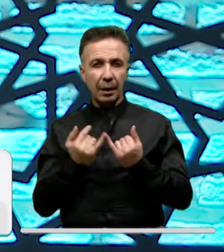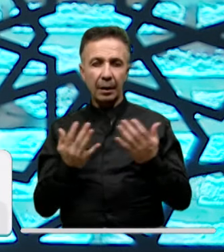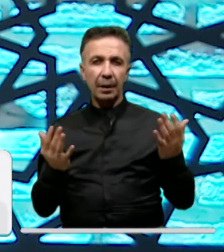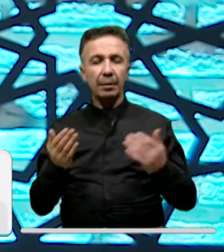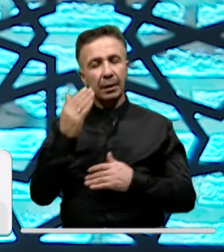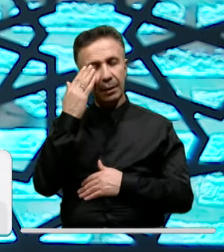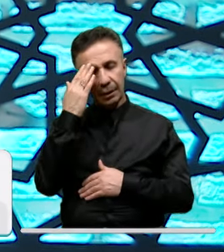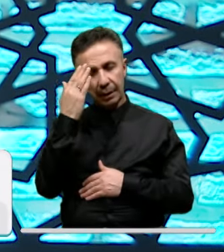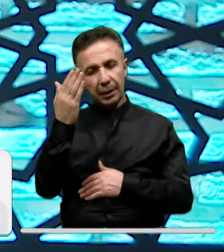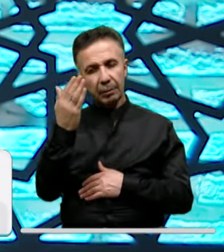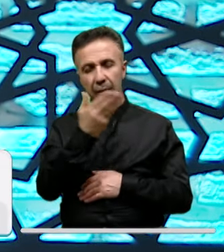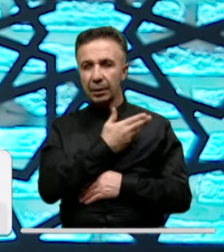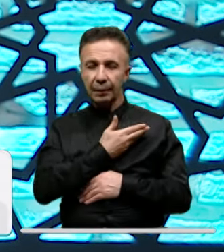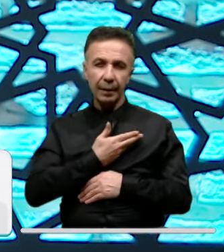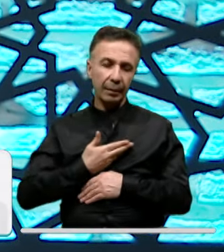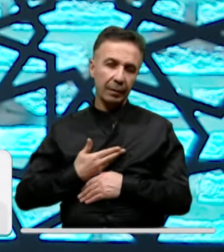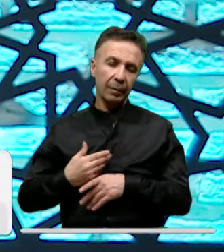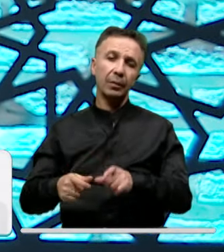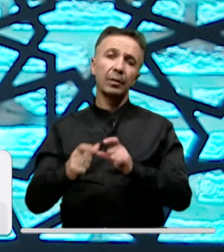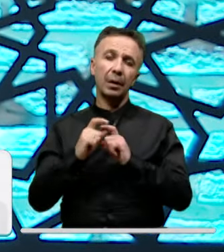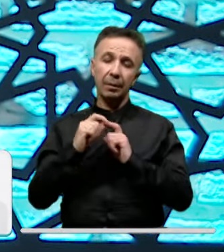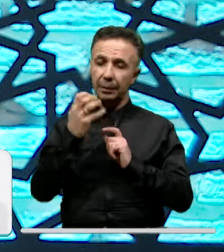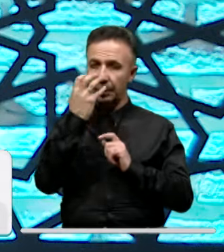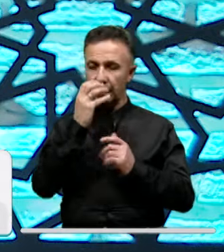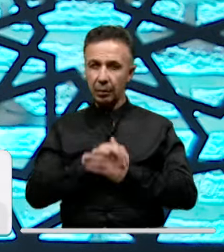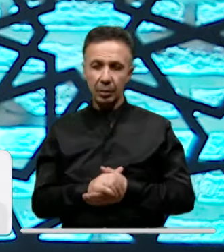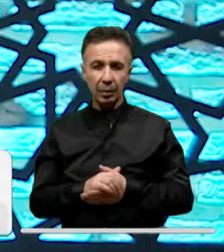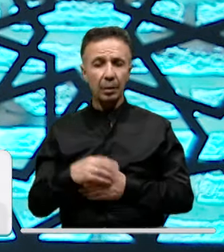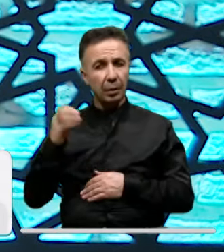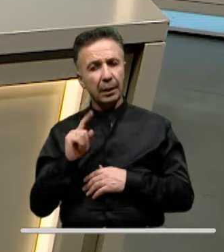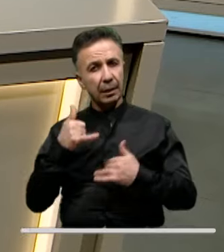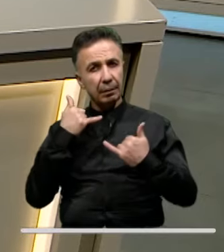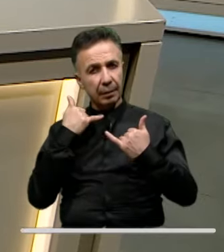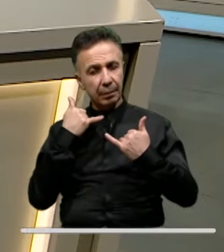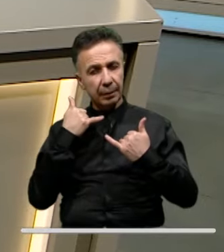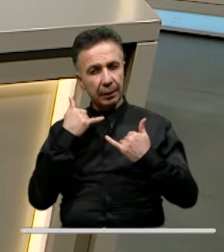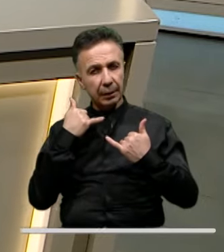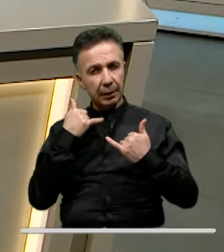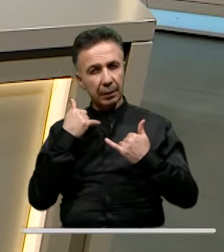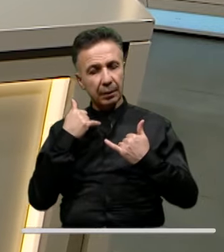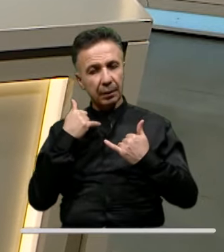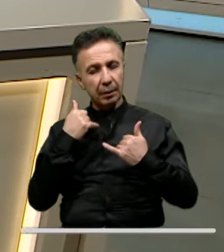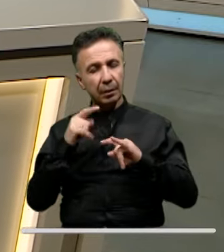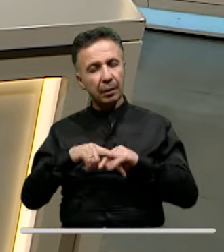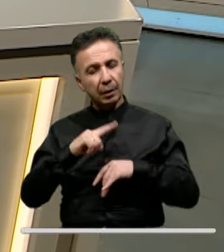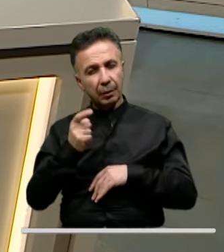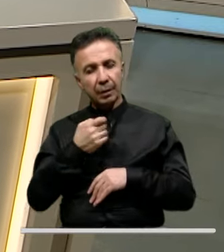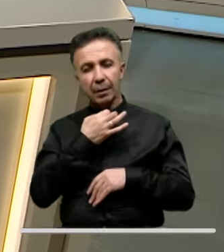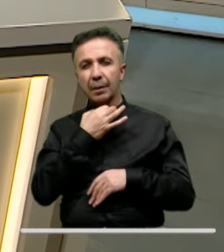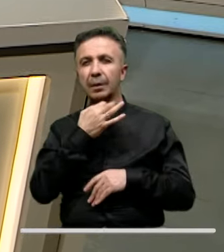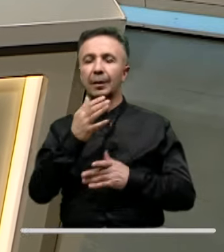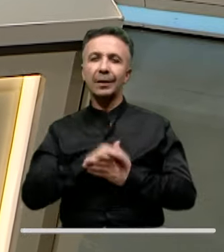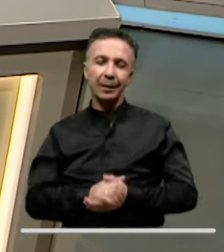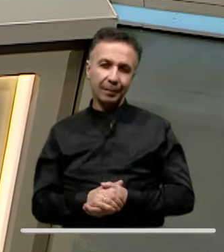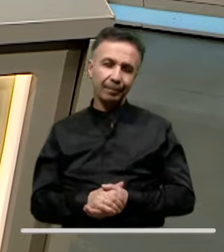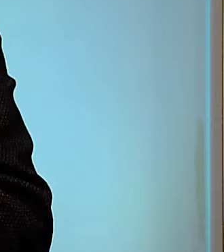de selamlar, muhabbetler. Onlardan gelecek soruları da bekliyoruz. Hocamıza bir hoş geldiniz diyelim. Hocam hoş geldiniz. Hoş bulduk Furkan Hocam. Nasılsınız? Teşekkür ederim.